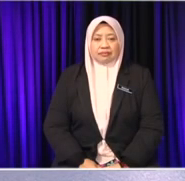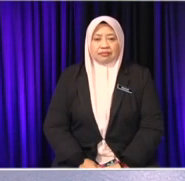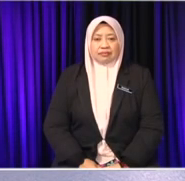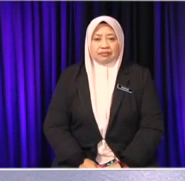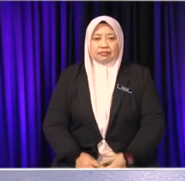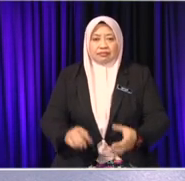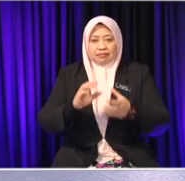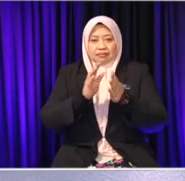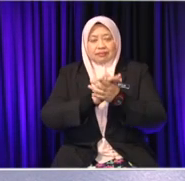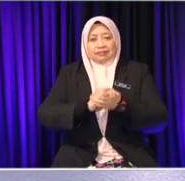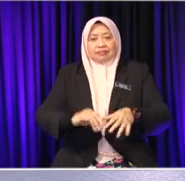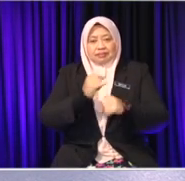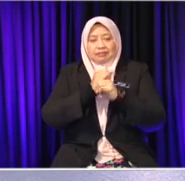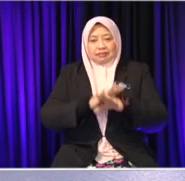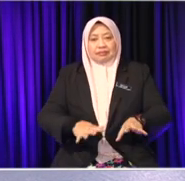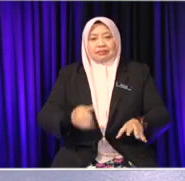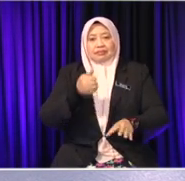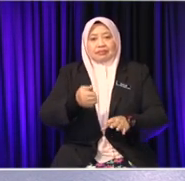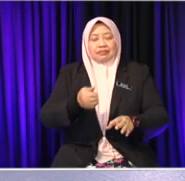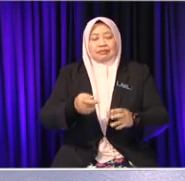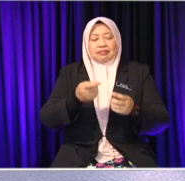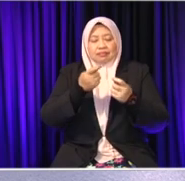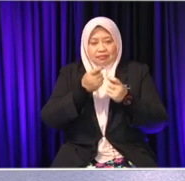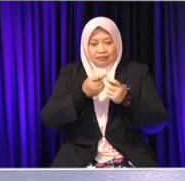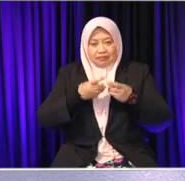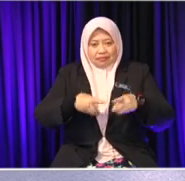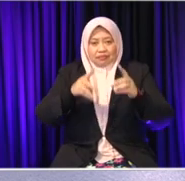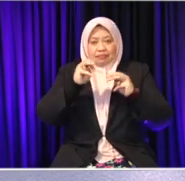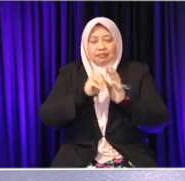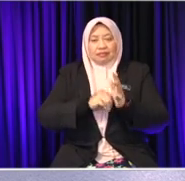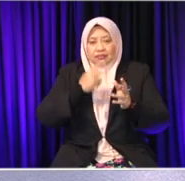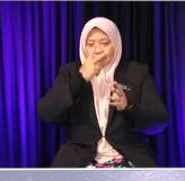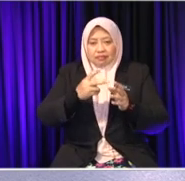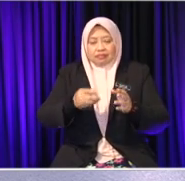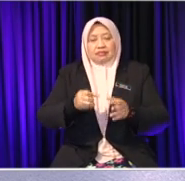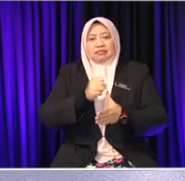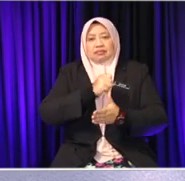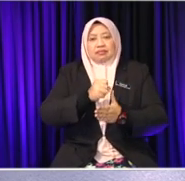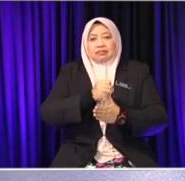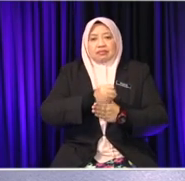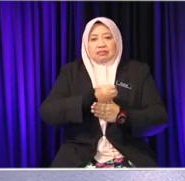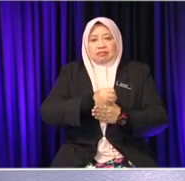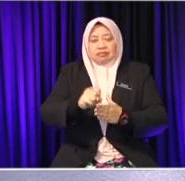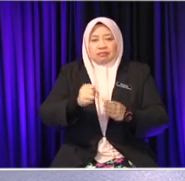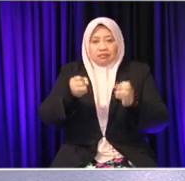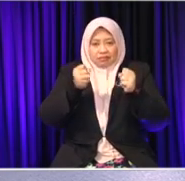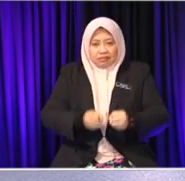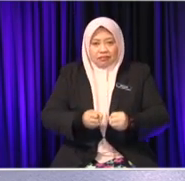salam sejahtera anda sedang menonton slot sukses SPM double 22